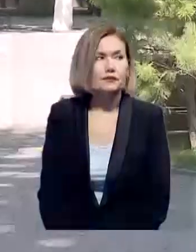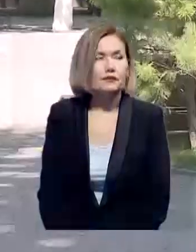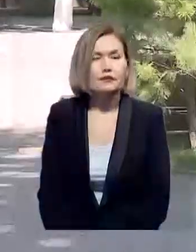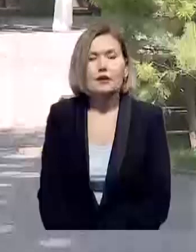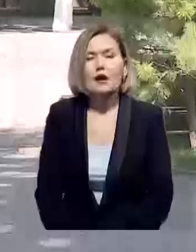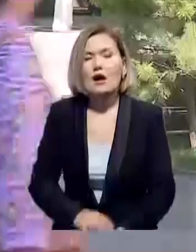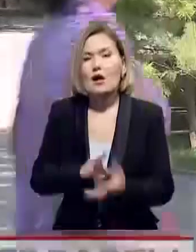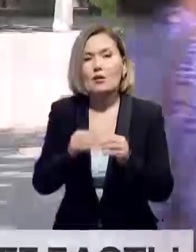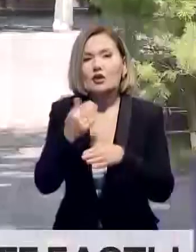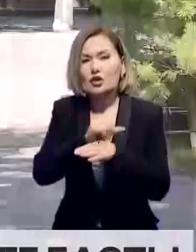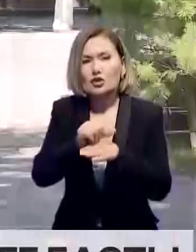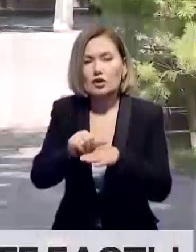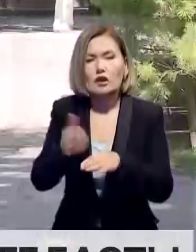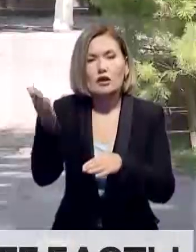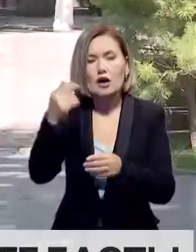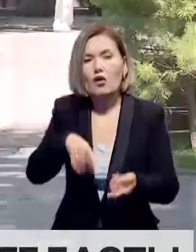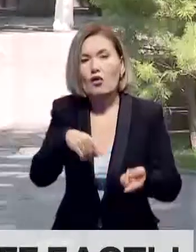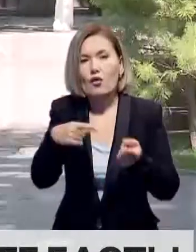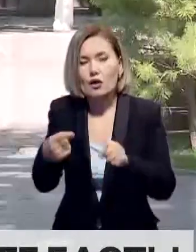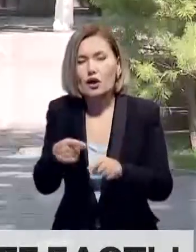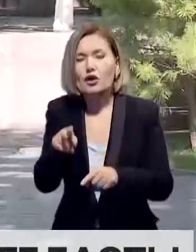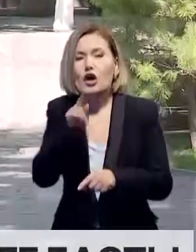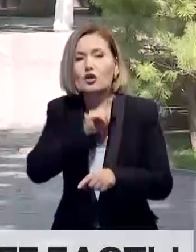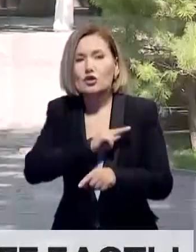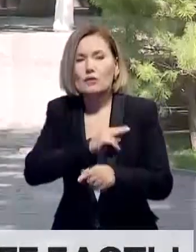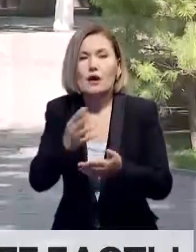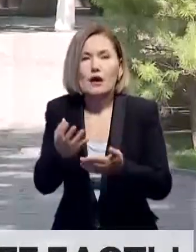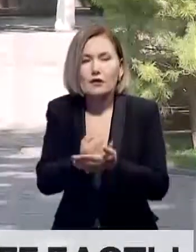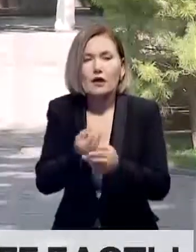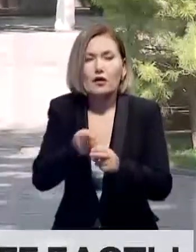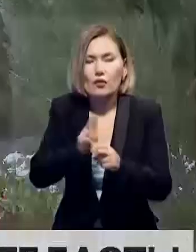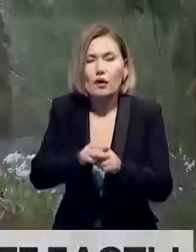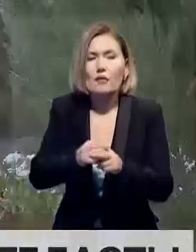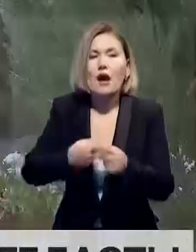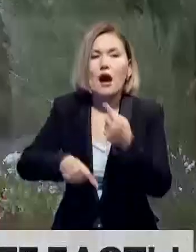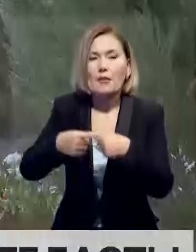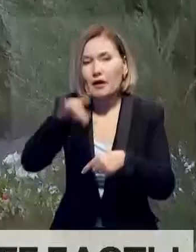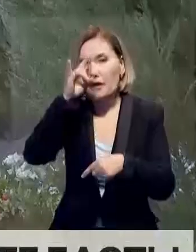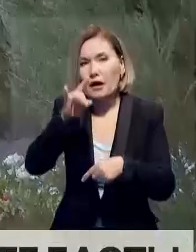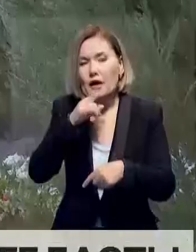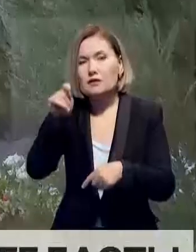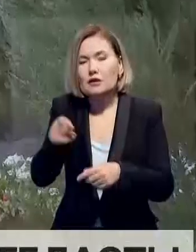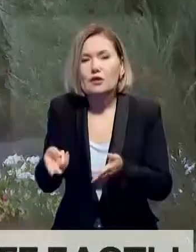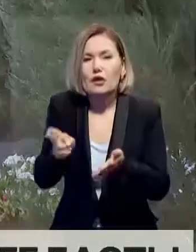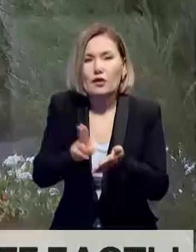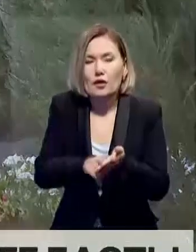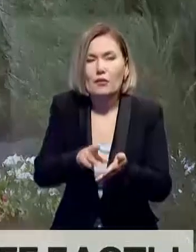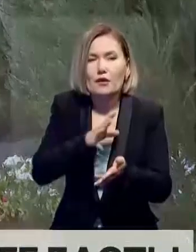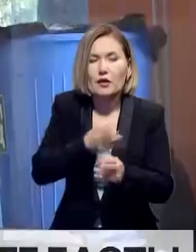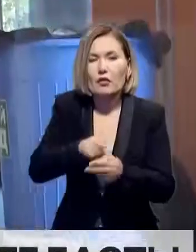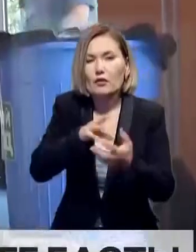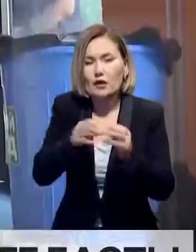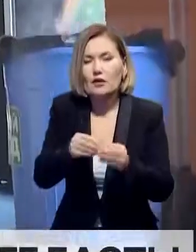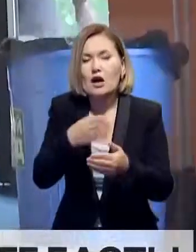Жаңа Зеландияға қоныс аударып, жоғары жалаққа жайлы жұмыс тапқан Валерий Ким көп ұзамай елге қайта оралды. Өйткені жат елдің жаңа мүмкіндіктеріне